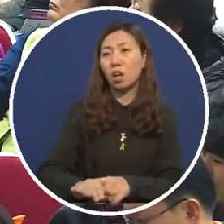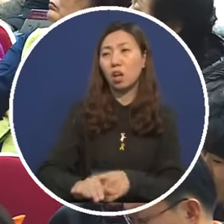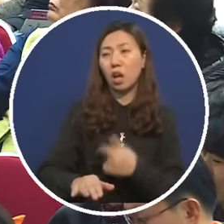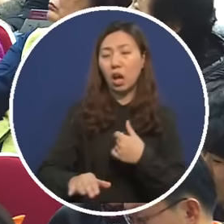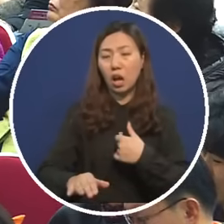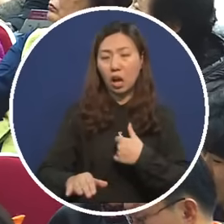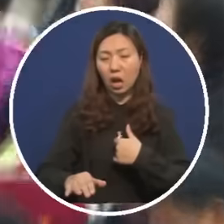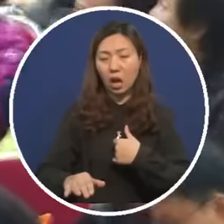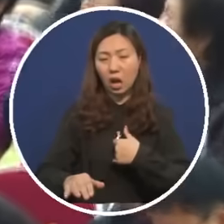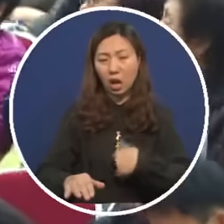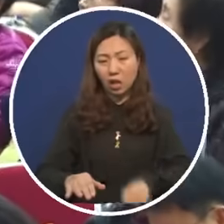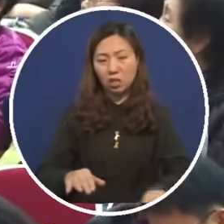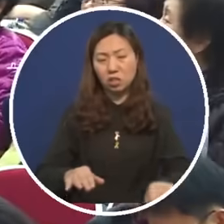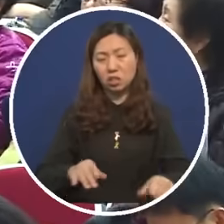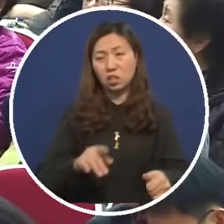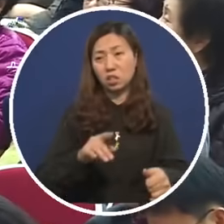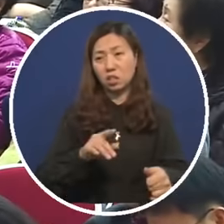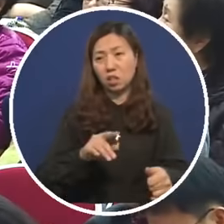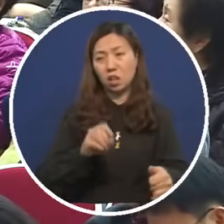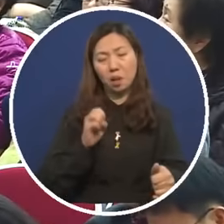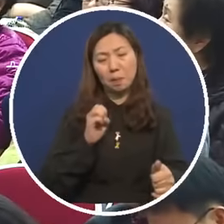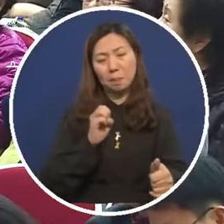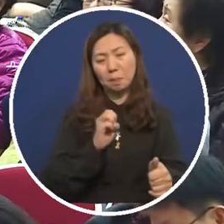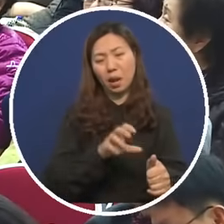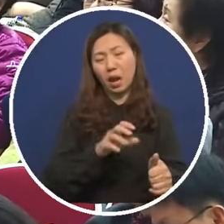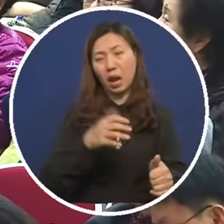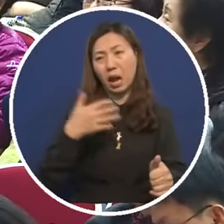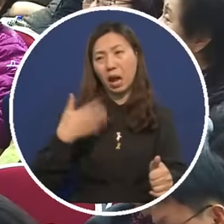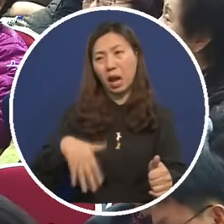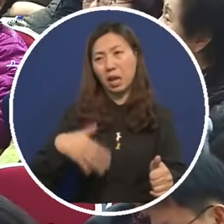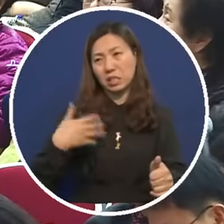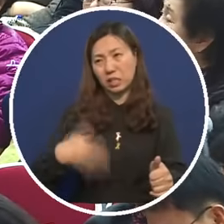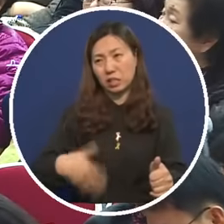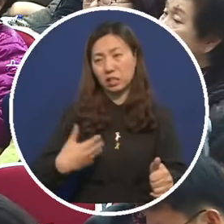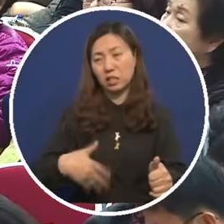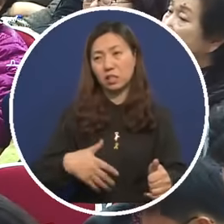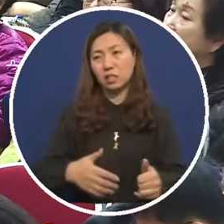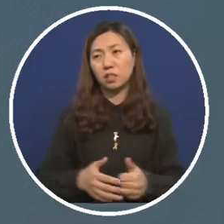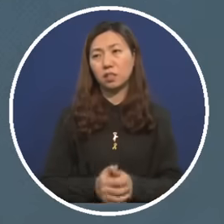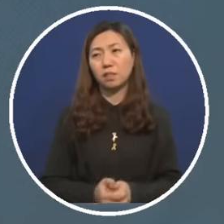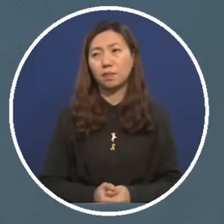아이한테는 이런 어떤 부분을 구체적으로 얘기를 못했습니다.